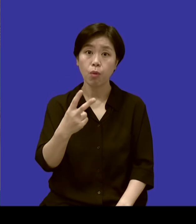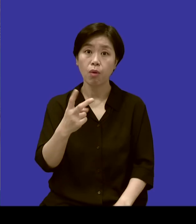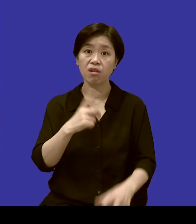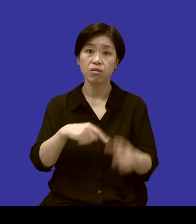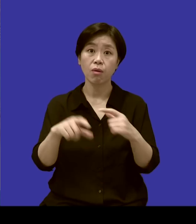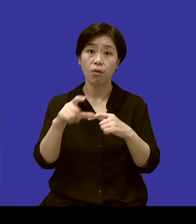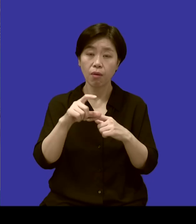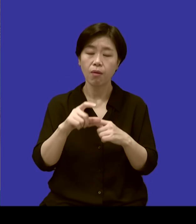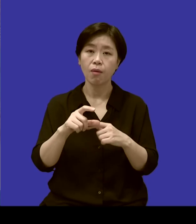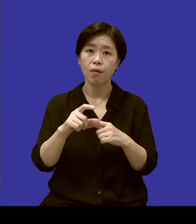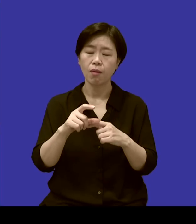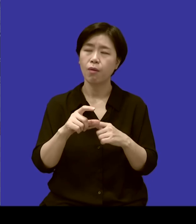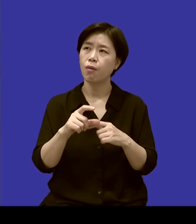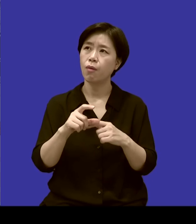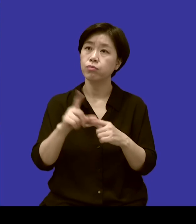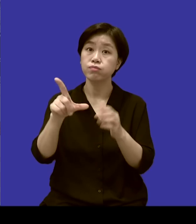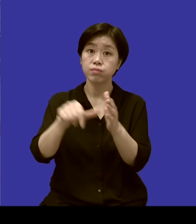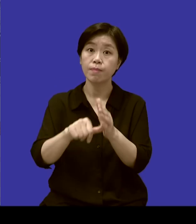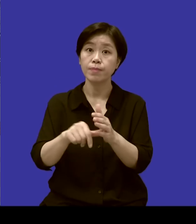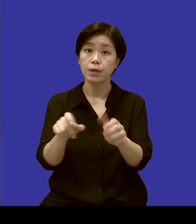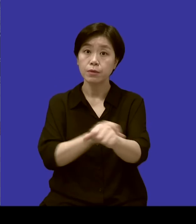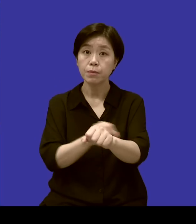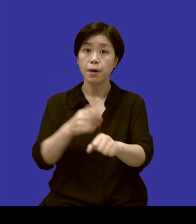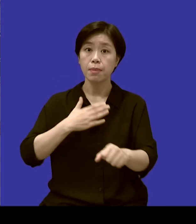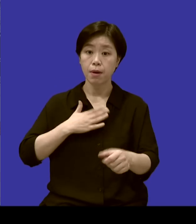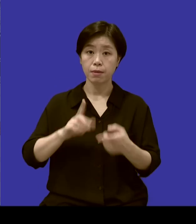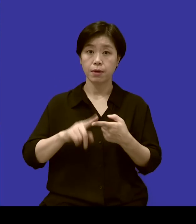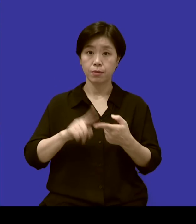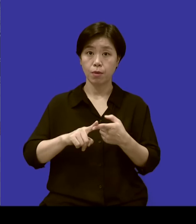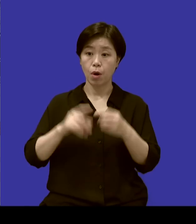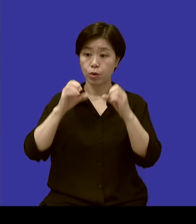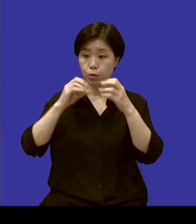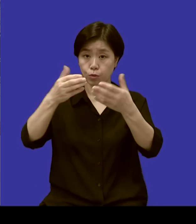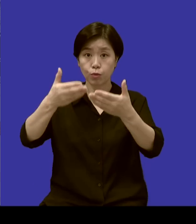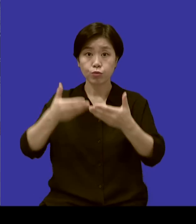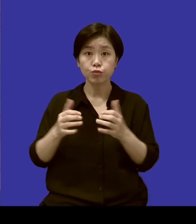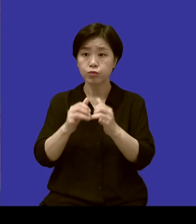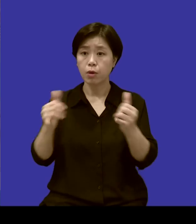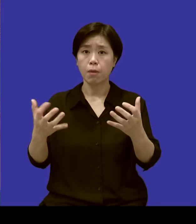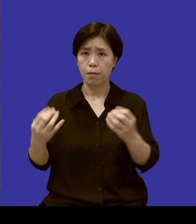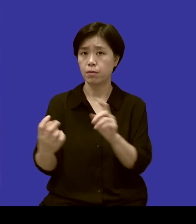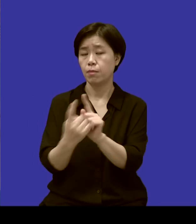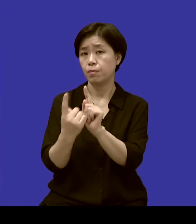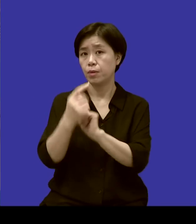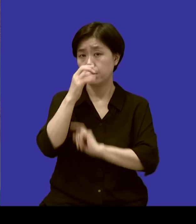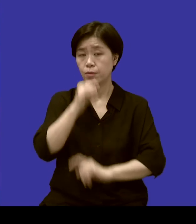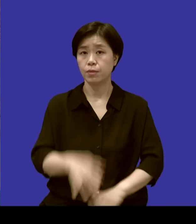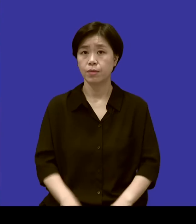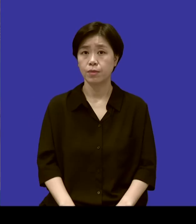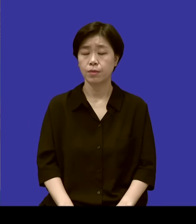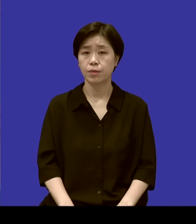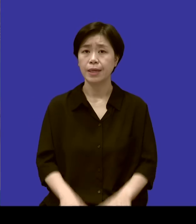나를 전도하는 사람들이 너무 많은 거예요. 그래요? 그렇게 되죠. 그래서 지금 해석되어지는 거는 예. 하나님은